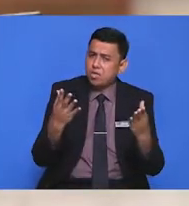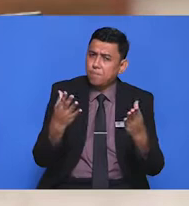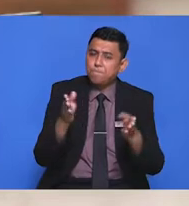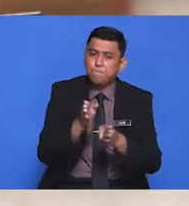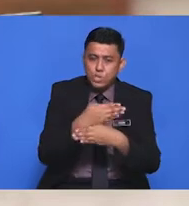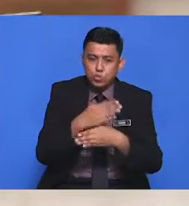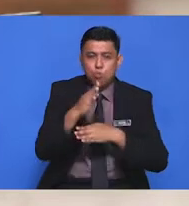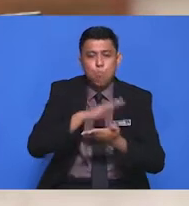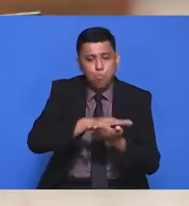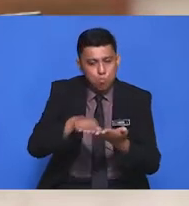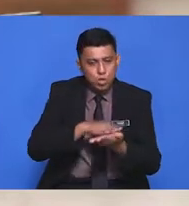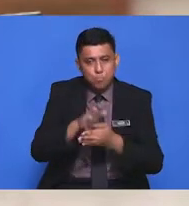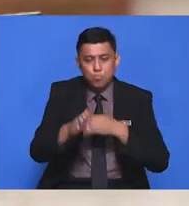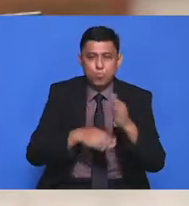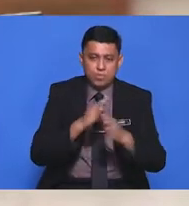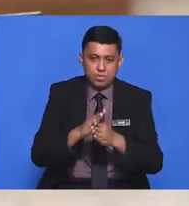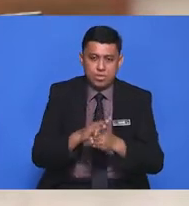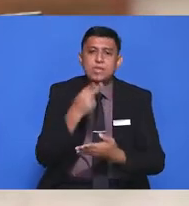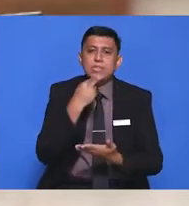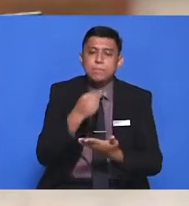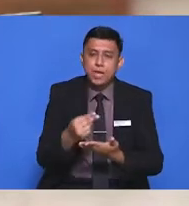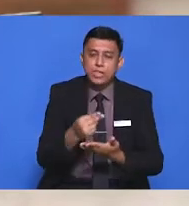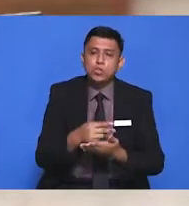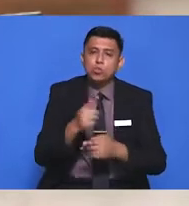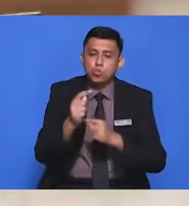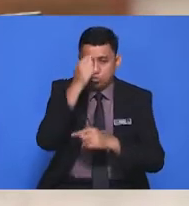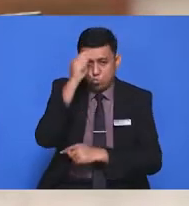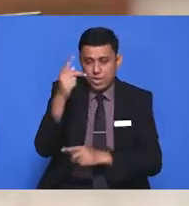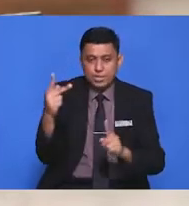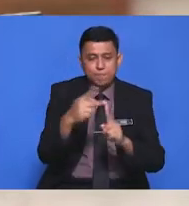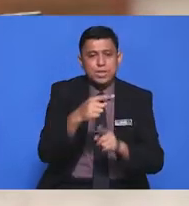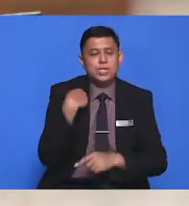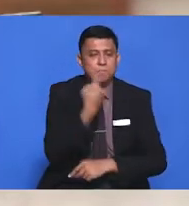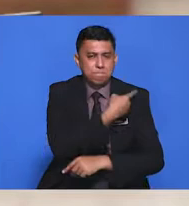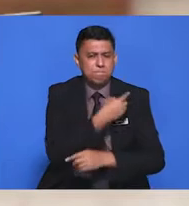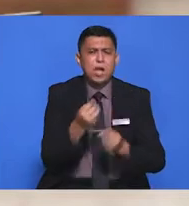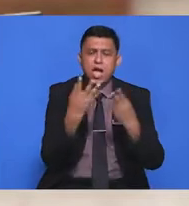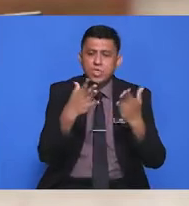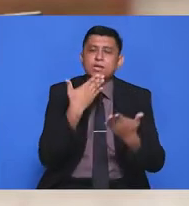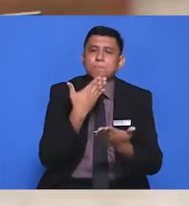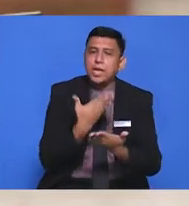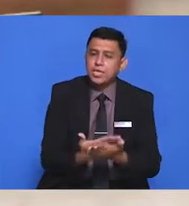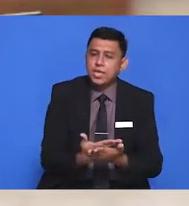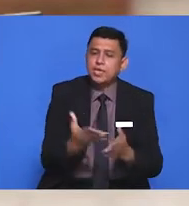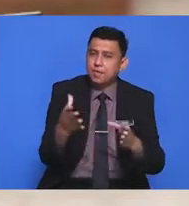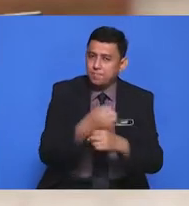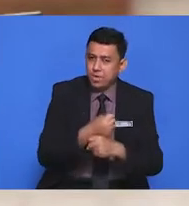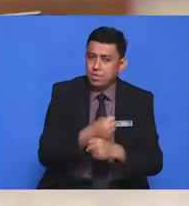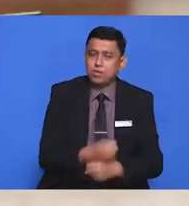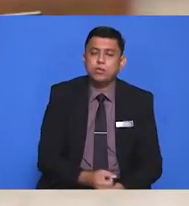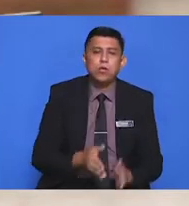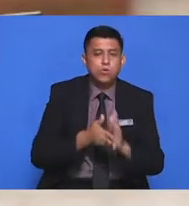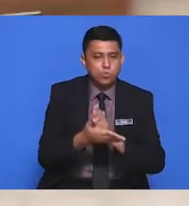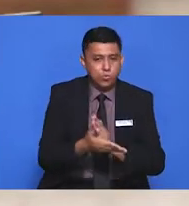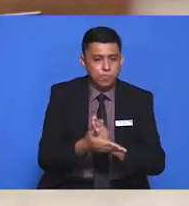Asia Tenggara ini merupakan nikmat Tuhan kepada kita. Begitu banyak kebaikan yang kita perolehi dari nikmat Tuhan ini. Oleh itu, kita